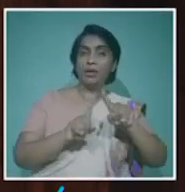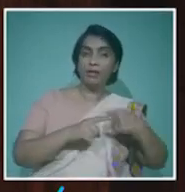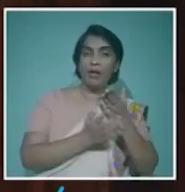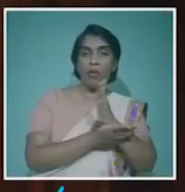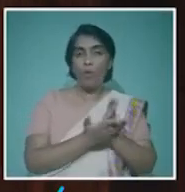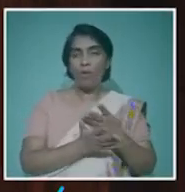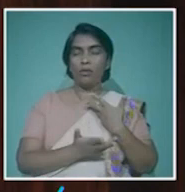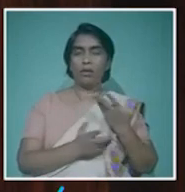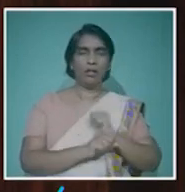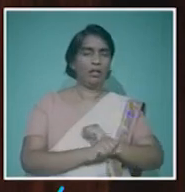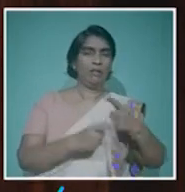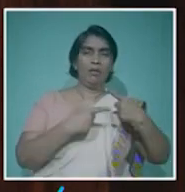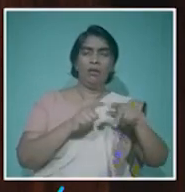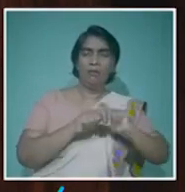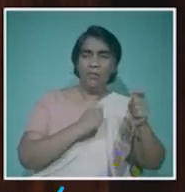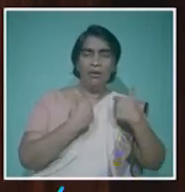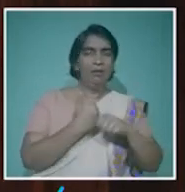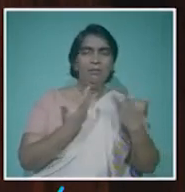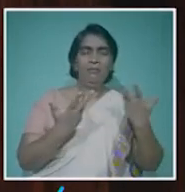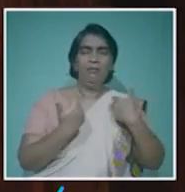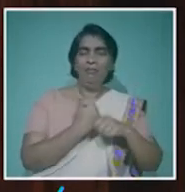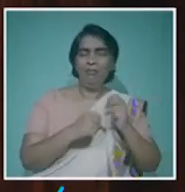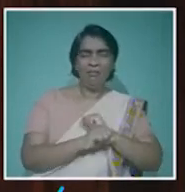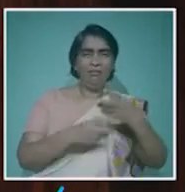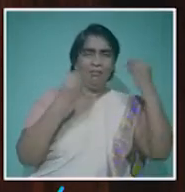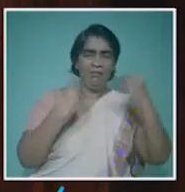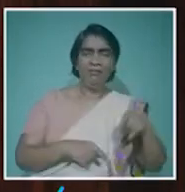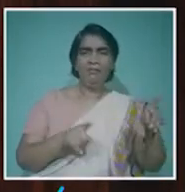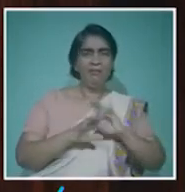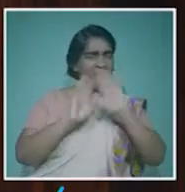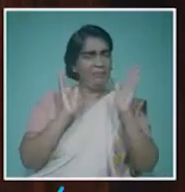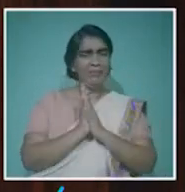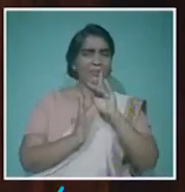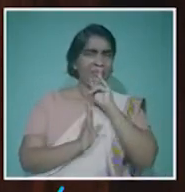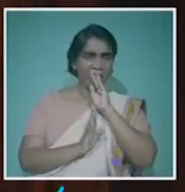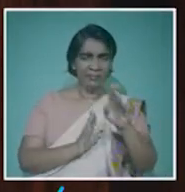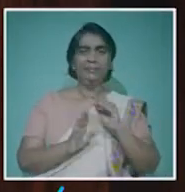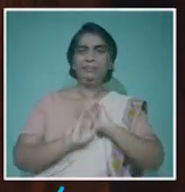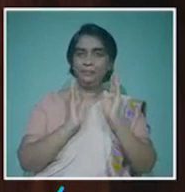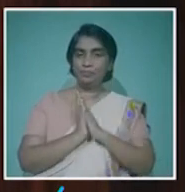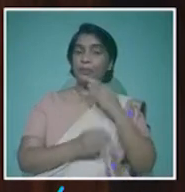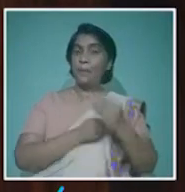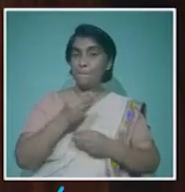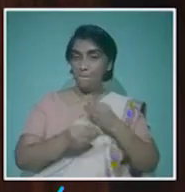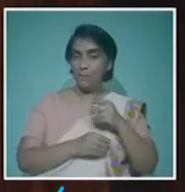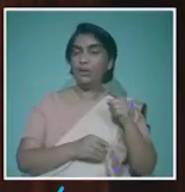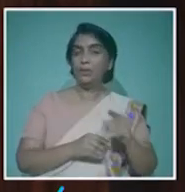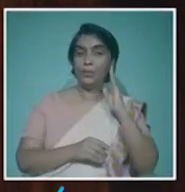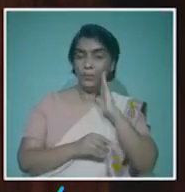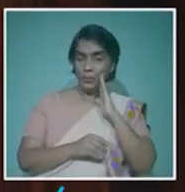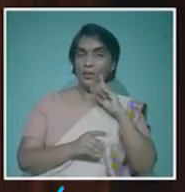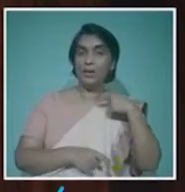කොටස් දැන් නැති නිසා ඒ ව්‍යාපාර බොහෝ දුරට කඩාවැටලා. ඒ වගේ තමයි සමස්තයක් වශයෙන් ගත්තොත් සියලුම ව්‍යාපාරවල